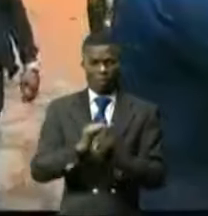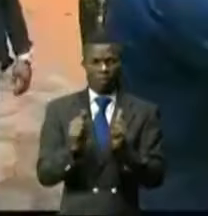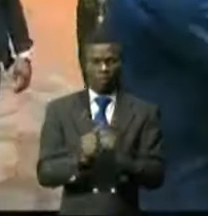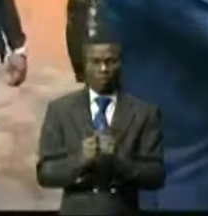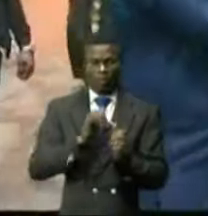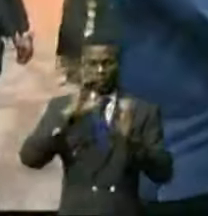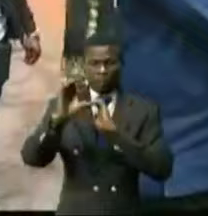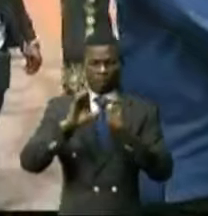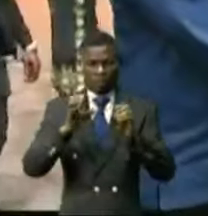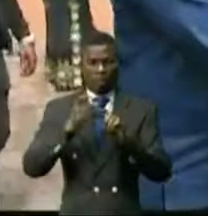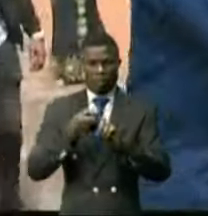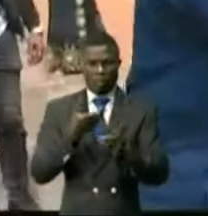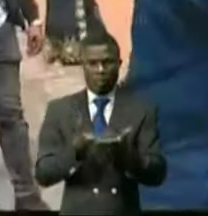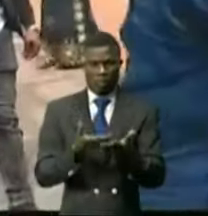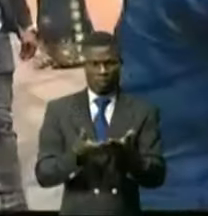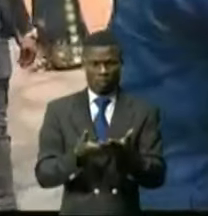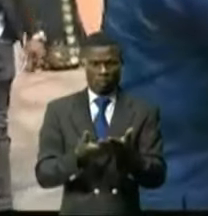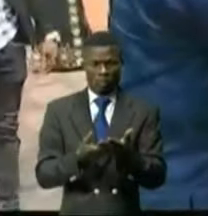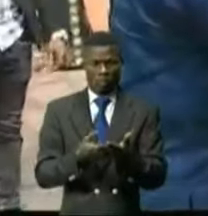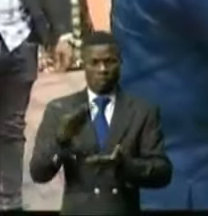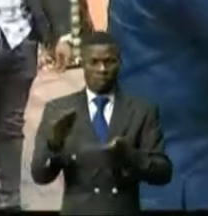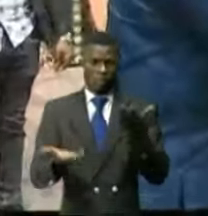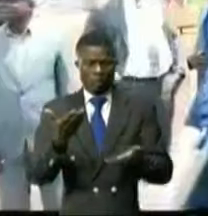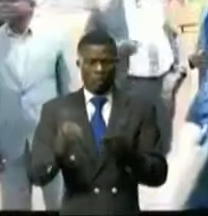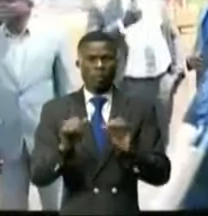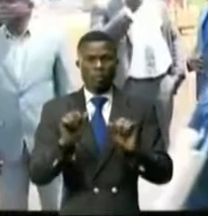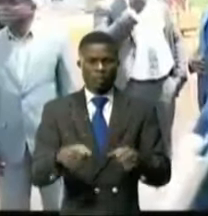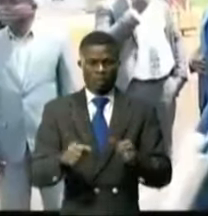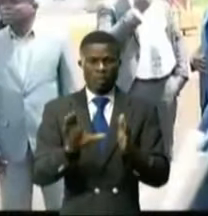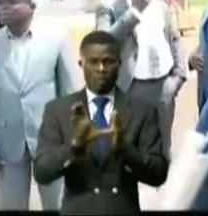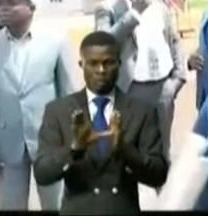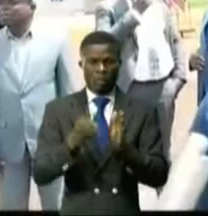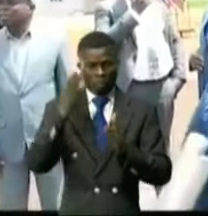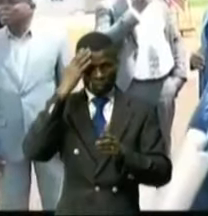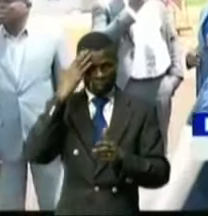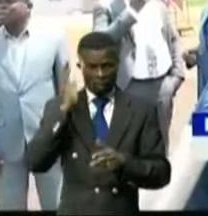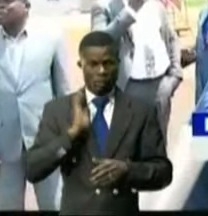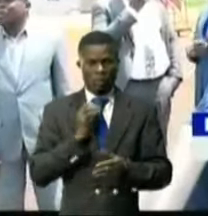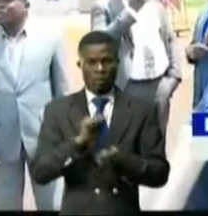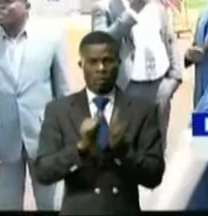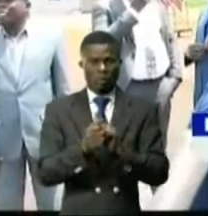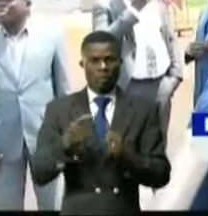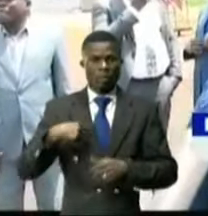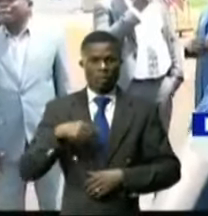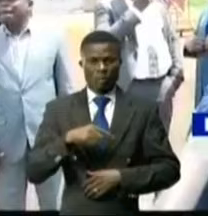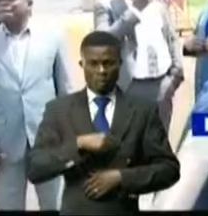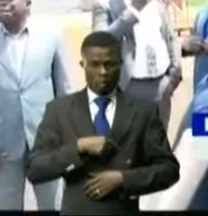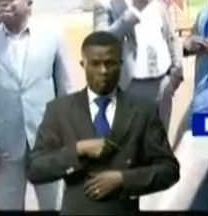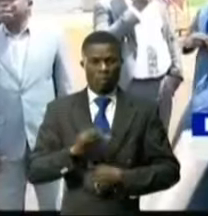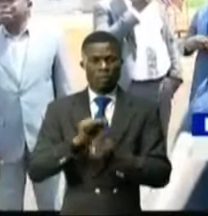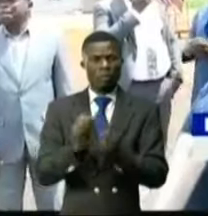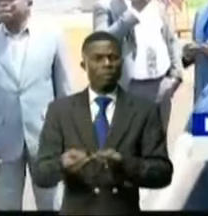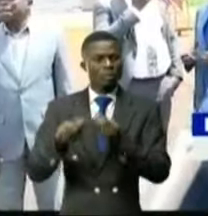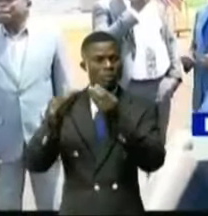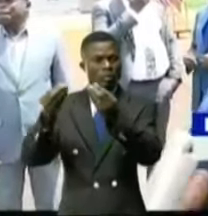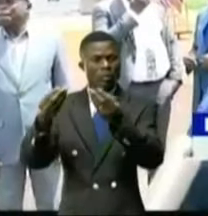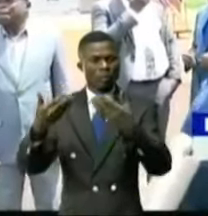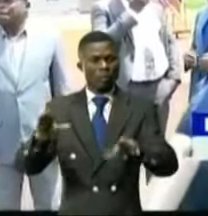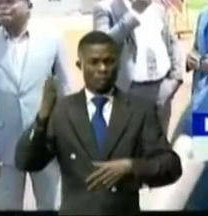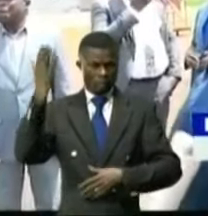recevons d'eux. Et je pense qu'il n'y a rien à ajouter parce qu'ils connaissent nos problèmes. Nous les avons déjà exposés lorsque le premier ministre était